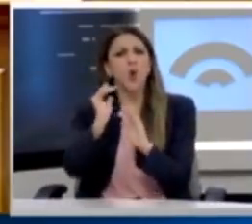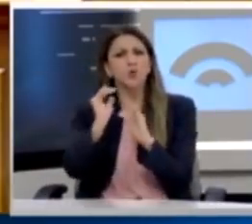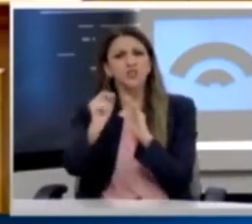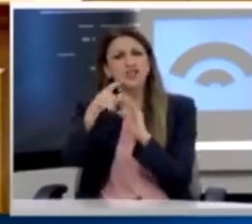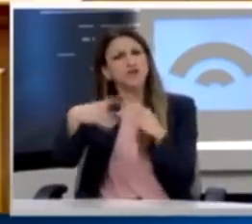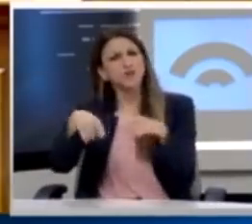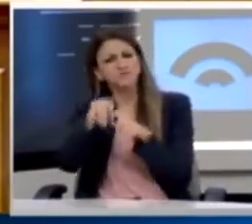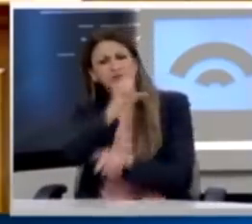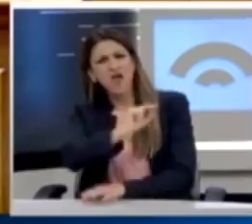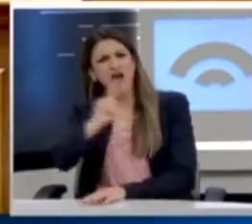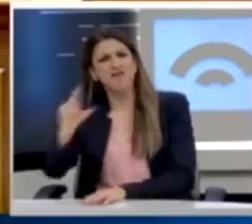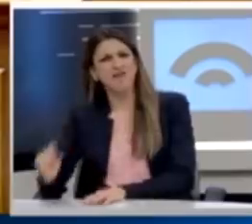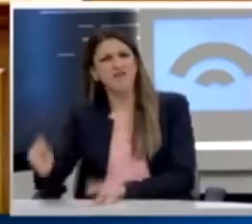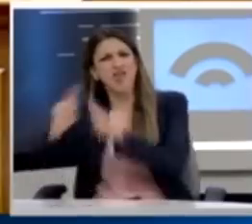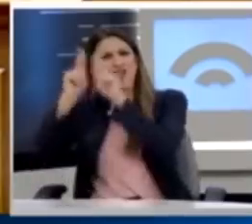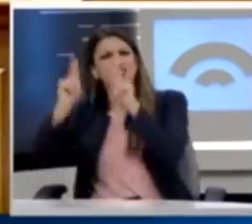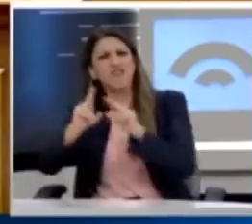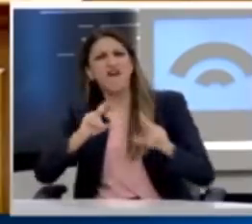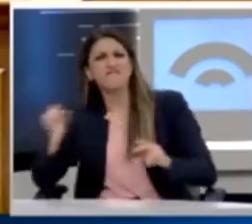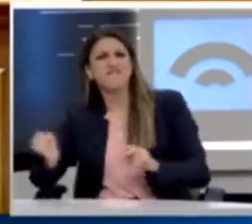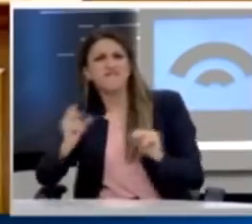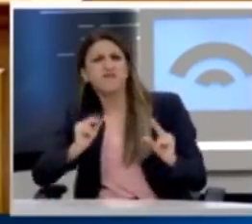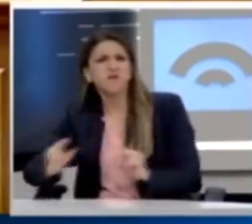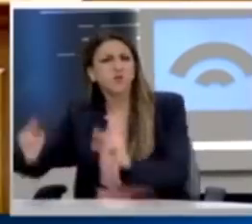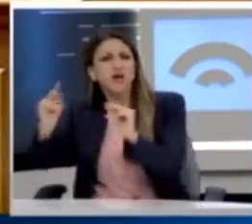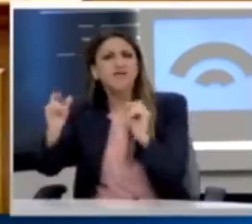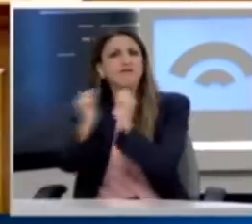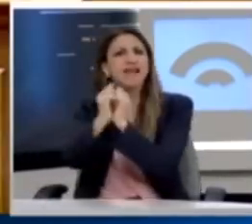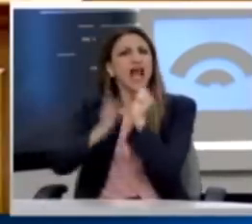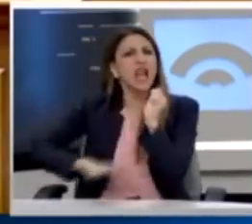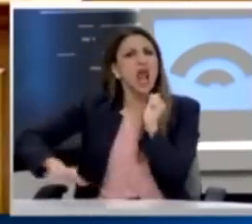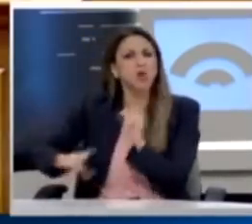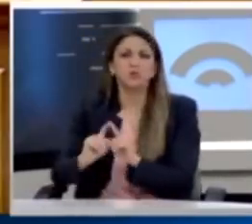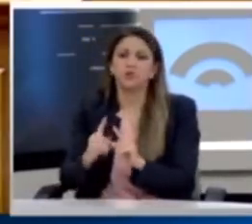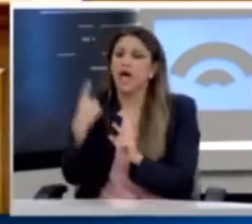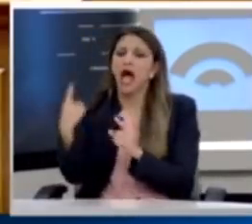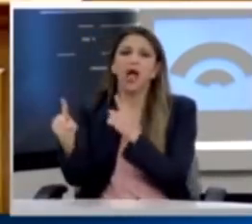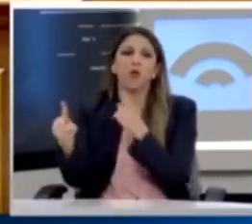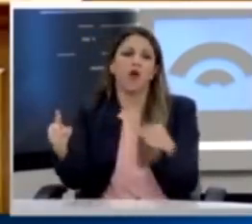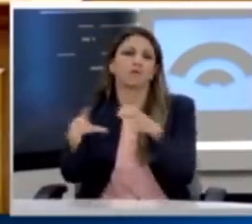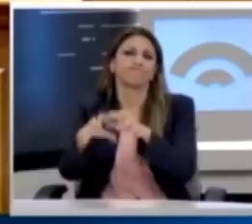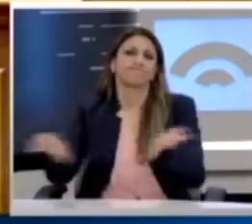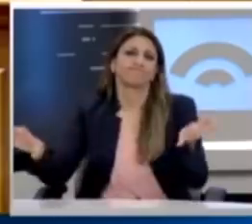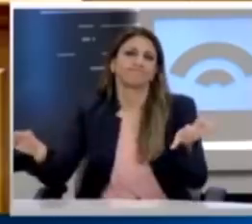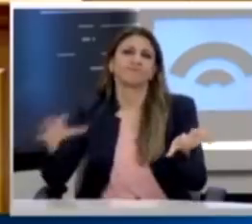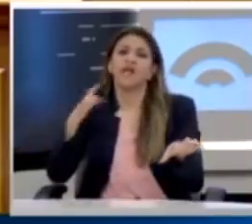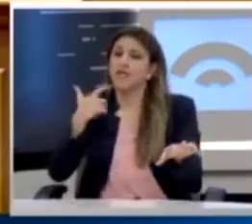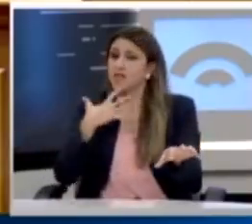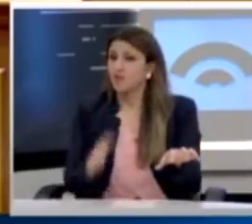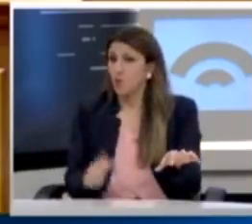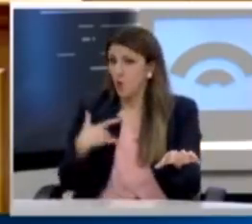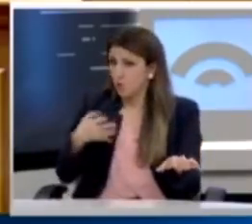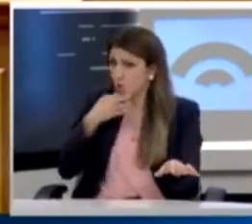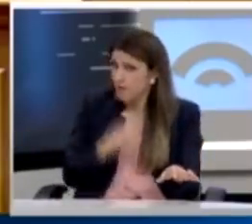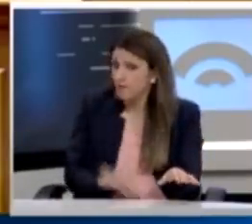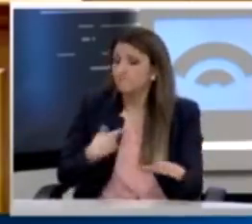του με τον διεθνισμό και τη φιλία των λαών. Για όλους αυτούς τους λόγους, λοιπόν, καταψηφίζουμε αυτή τη